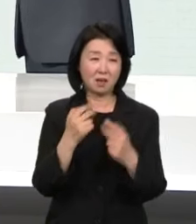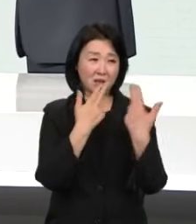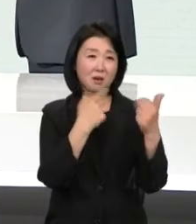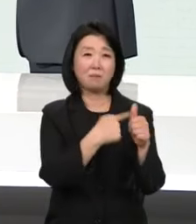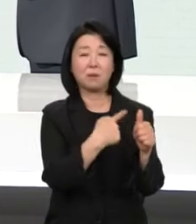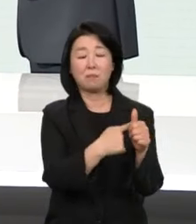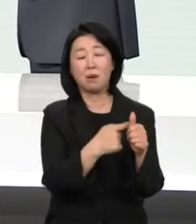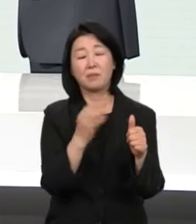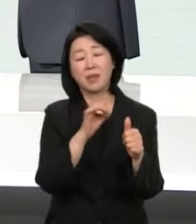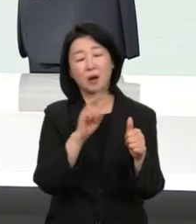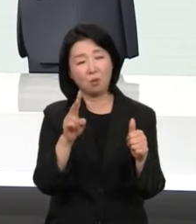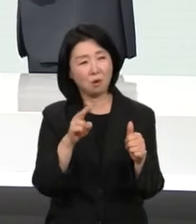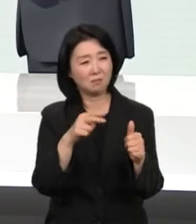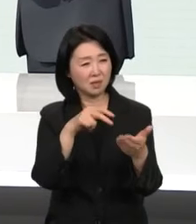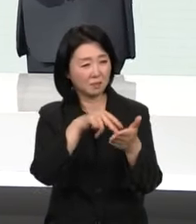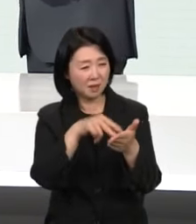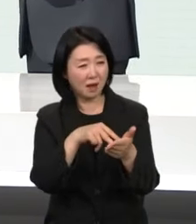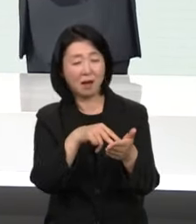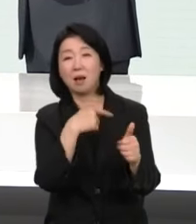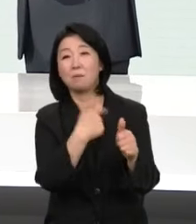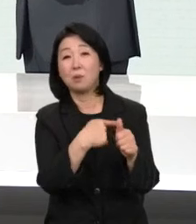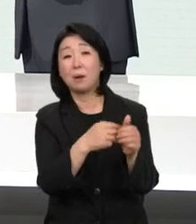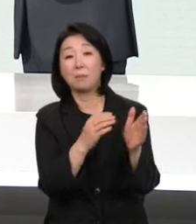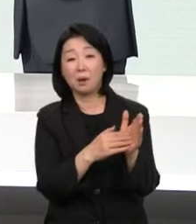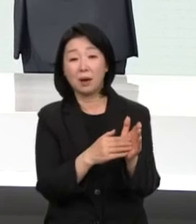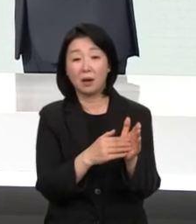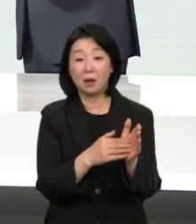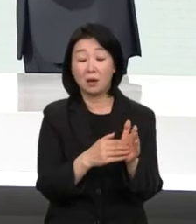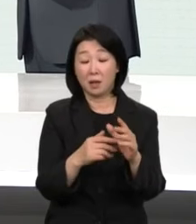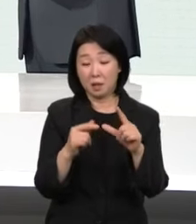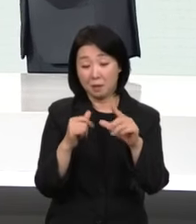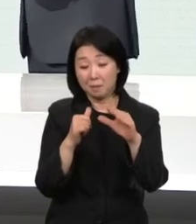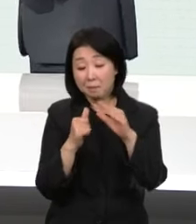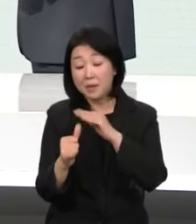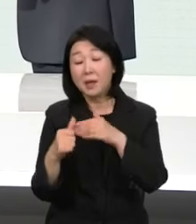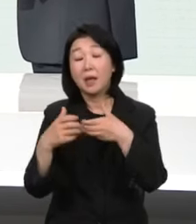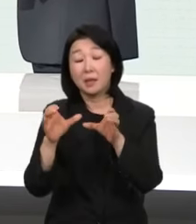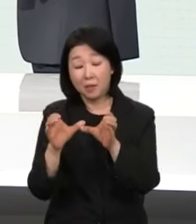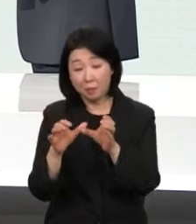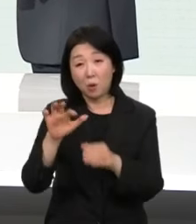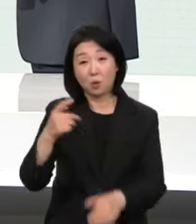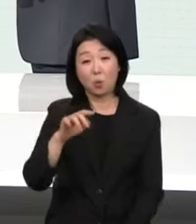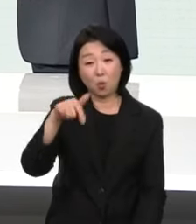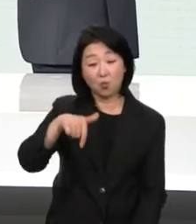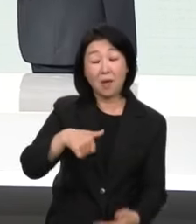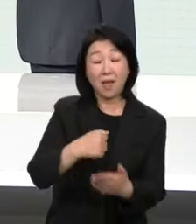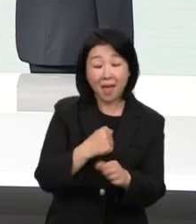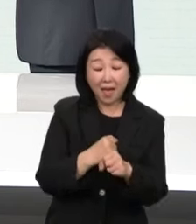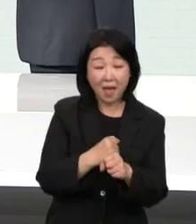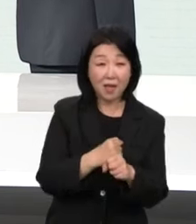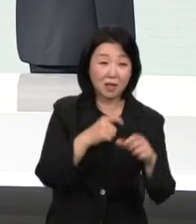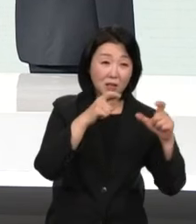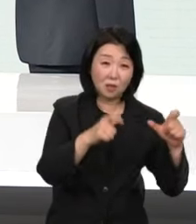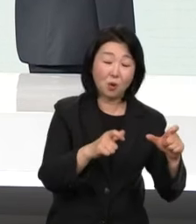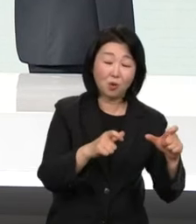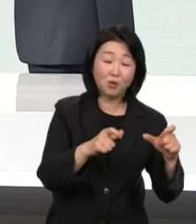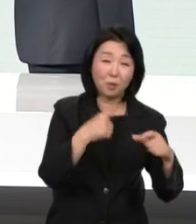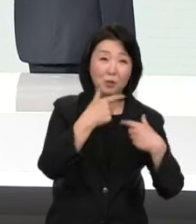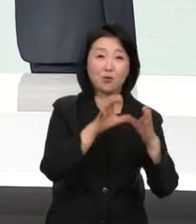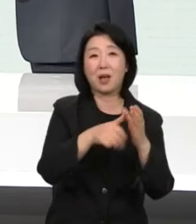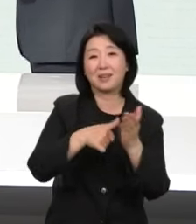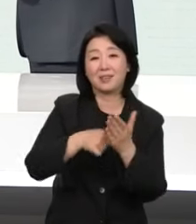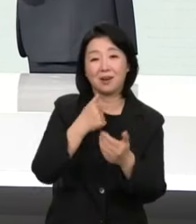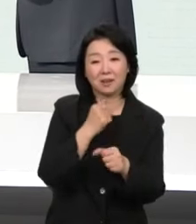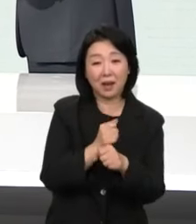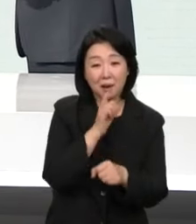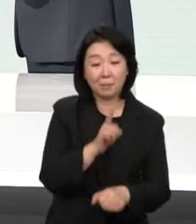야권 유권자들 겨냥해서 자, 비례대표는 조국 혁신당을 찍더라도 지역구는 자신에게 투표해달라 이렇게 호소했다는 분석이 나오고 있습니다. 네.